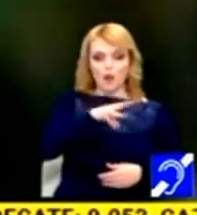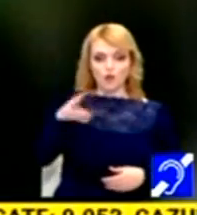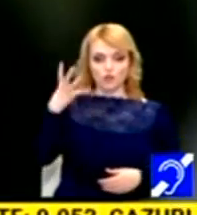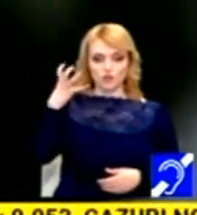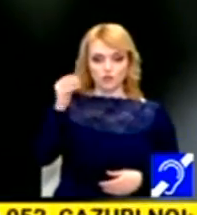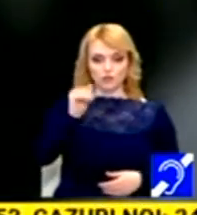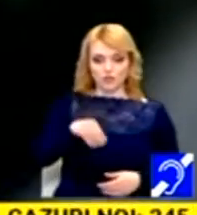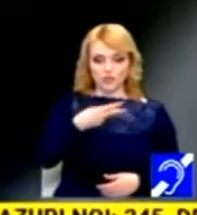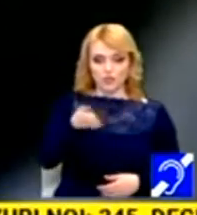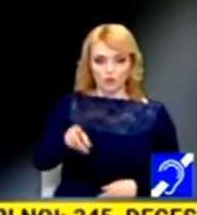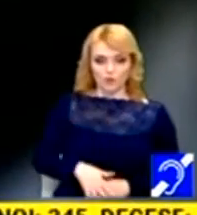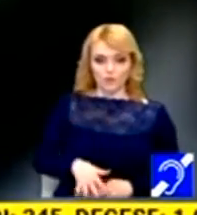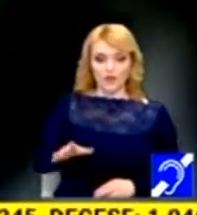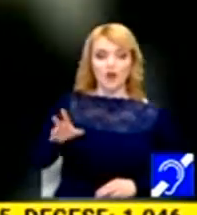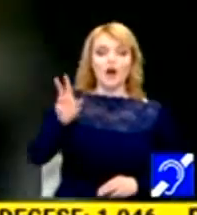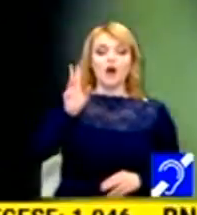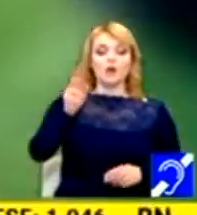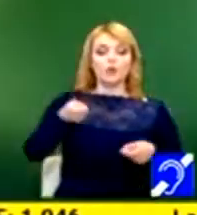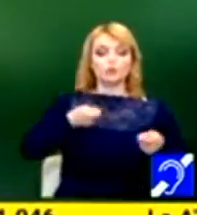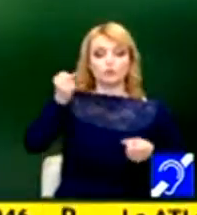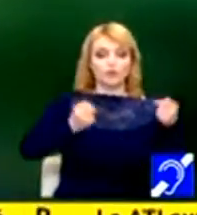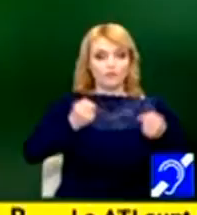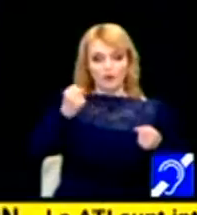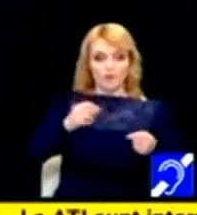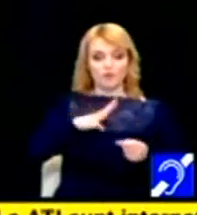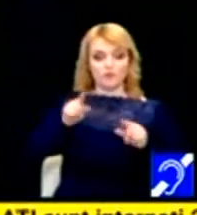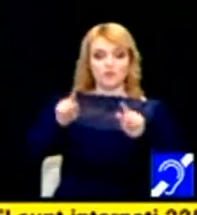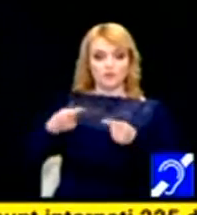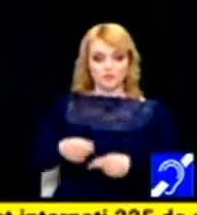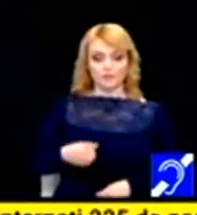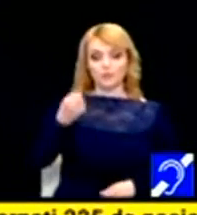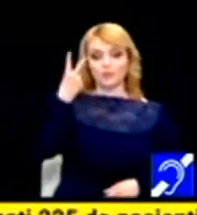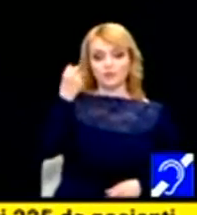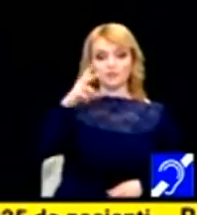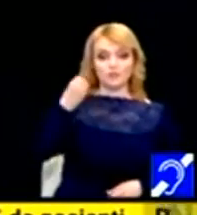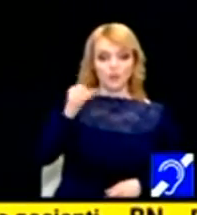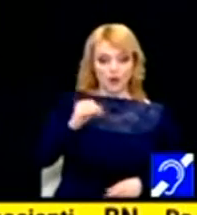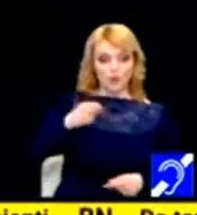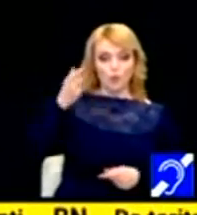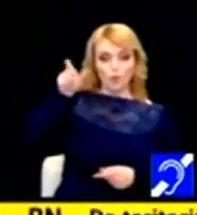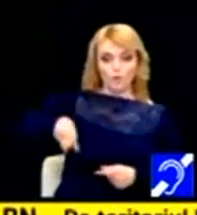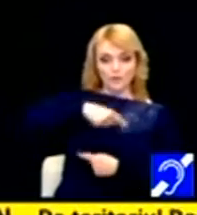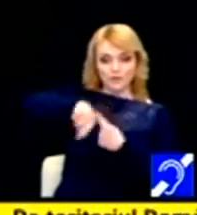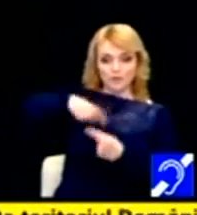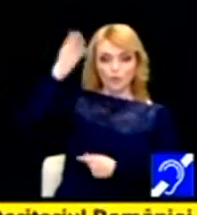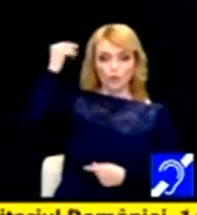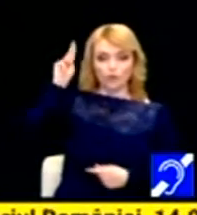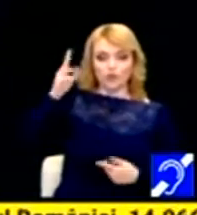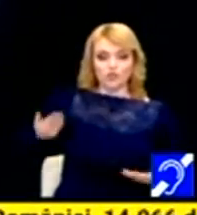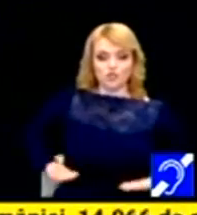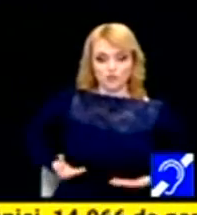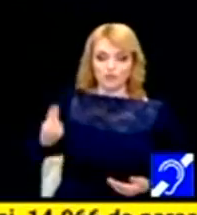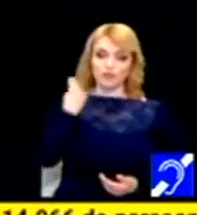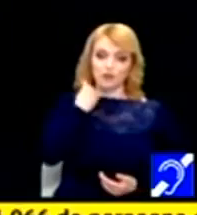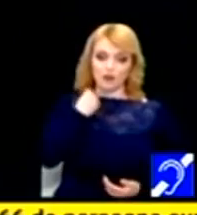șoferul vehiculului a fost plasat în arest la domiciliu pentru 30 de zile. Pe 12 mai, omul de afaceri Adriano Dulgher, un basarabean care trăiește în